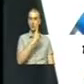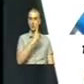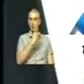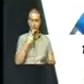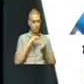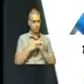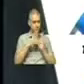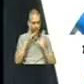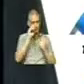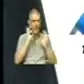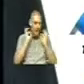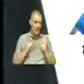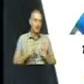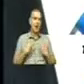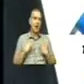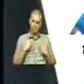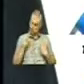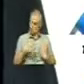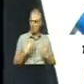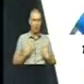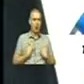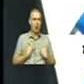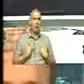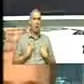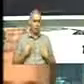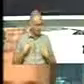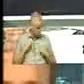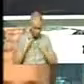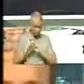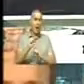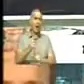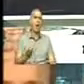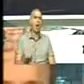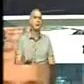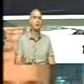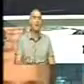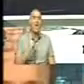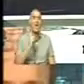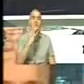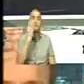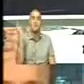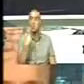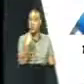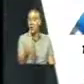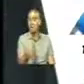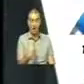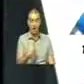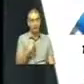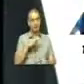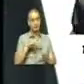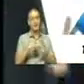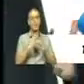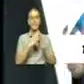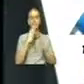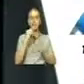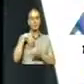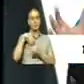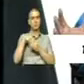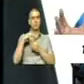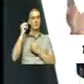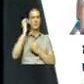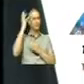יסוד אמיתיים, אני הייתי בעד. אני הייתי בעד הדבר הזה. אבל ברגע שהוא אומר, אני משאיר את הבית היהודי ואת סמוטריץ' ואת